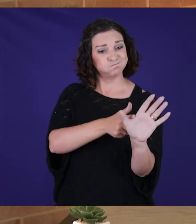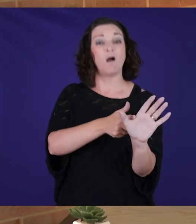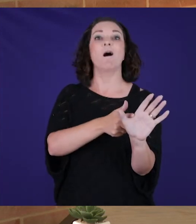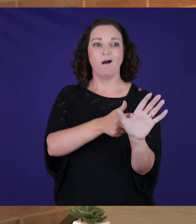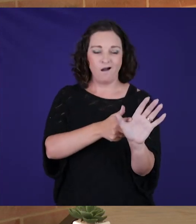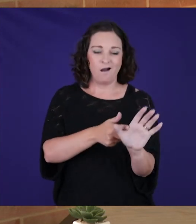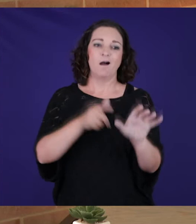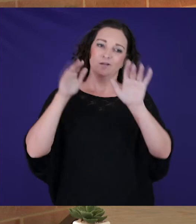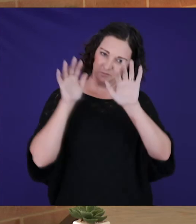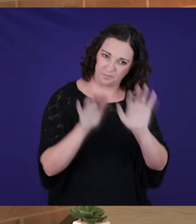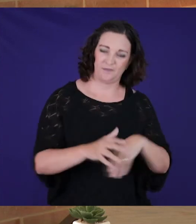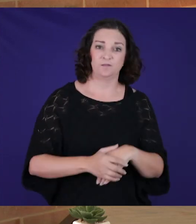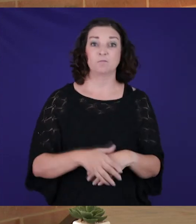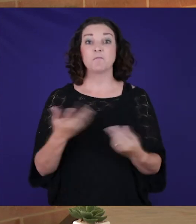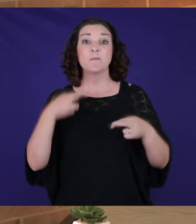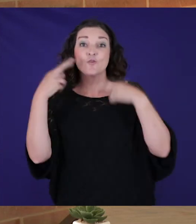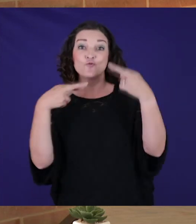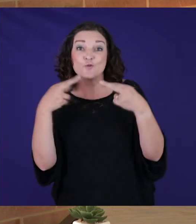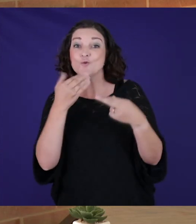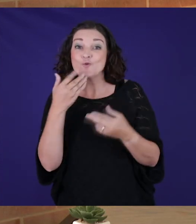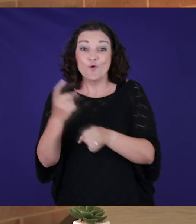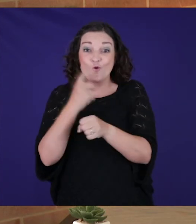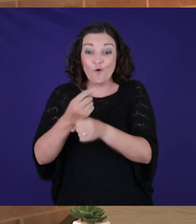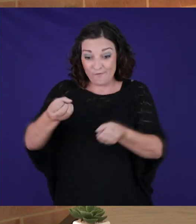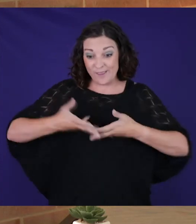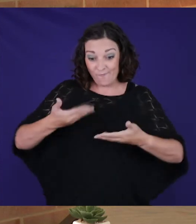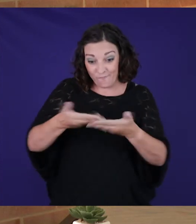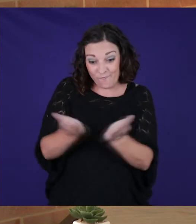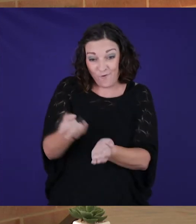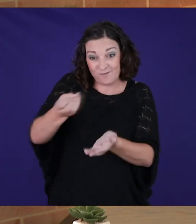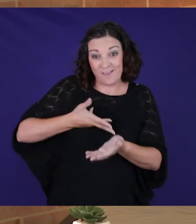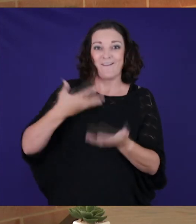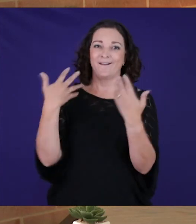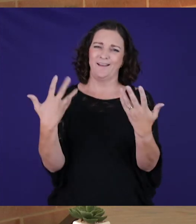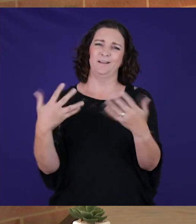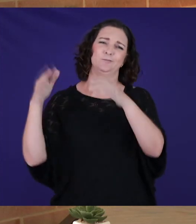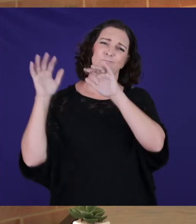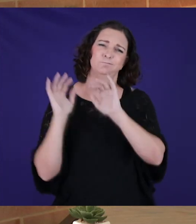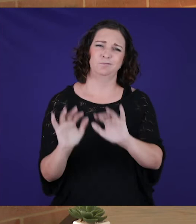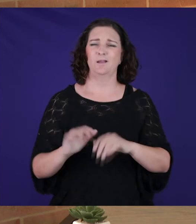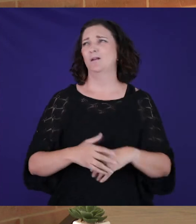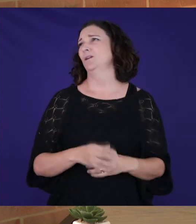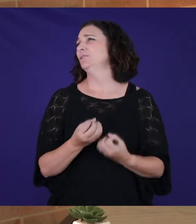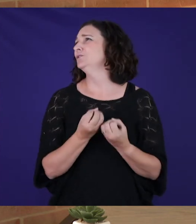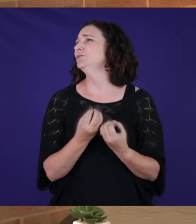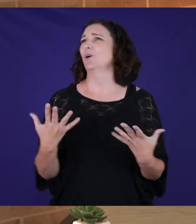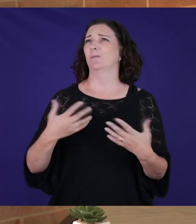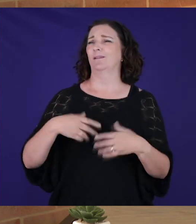ons by 'n restaurant sit, die hande wat die koppie koffie of die bord kos vir my bedien. Daar's soveel hande dat ek wil sê,